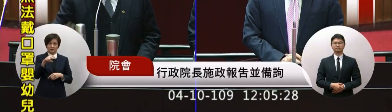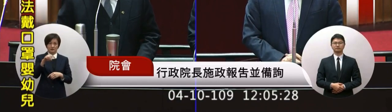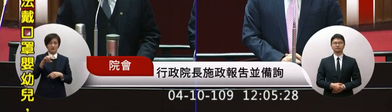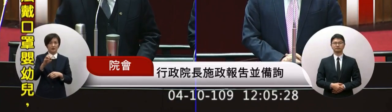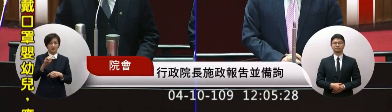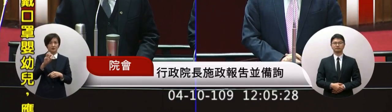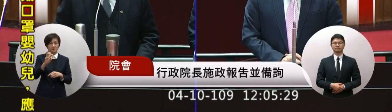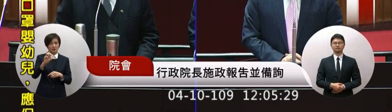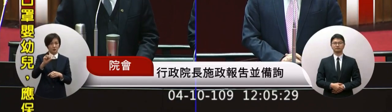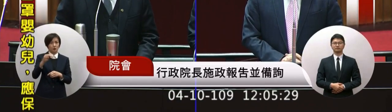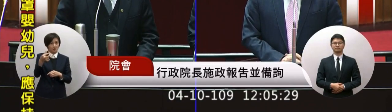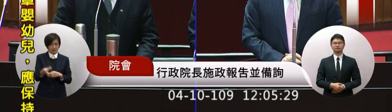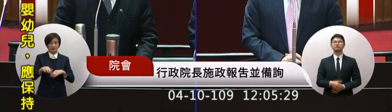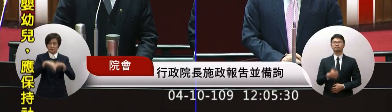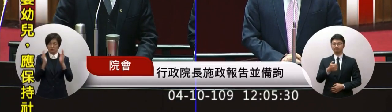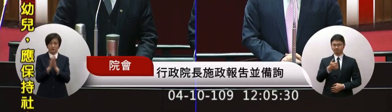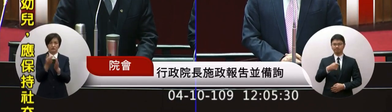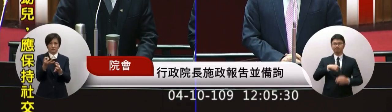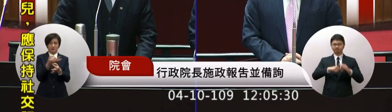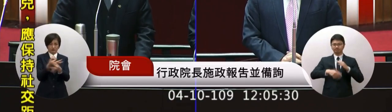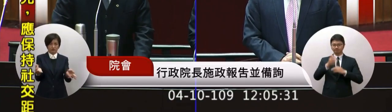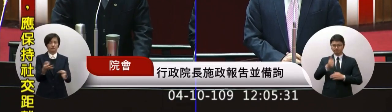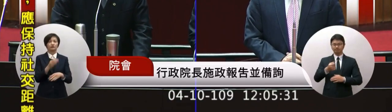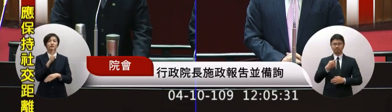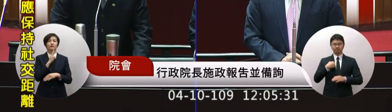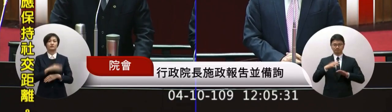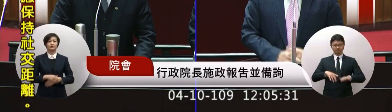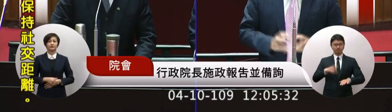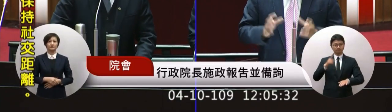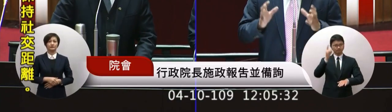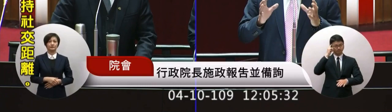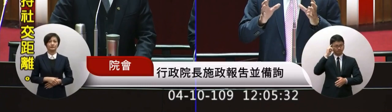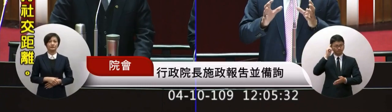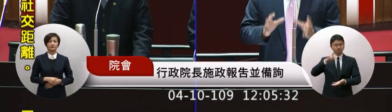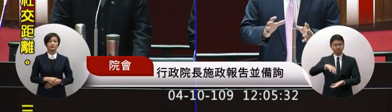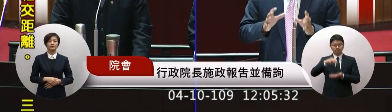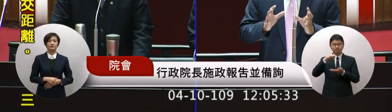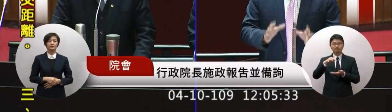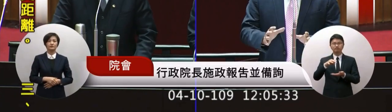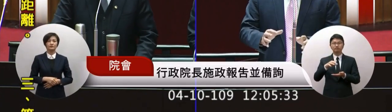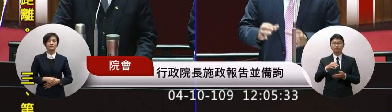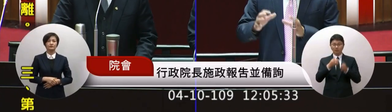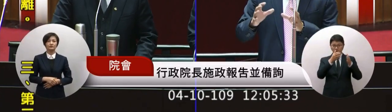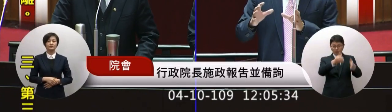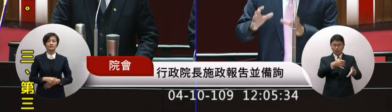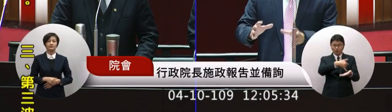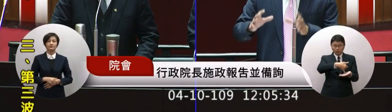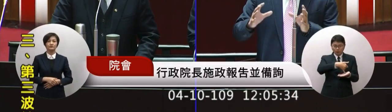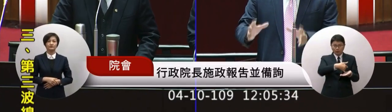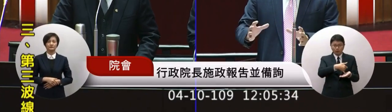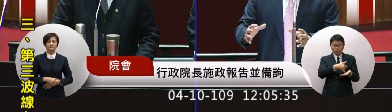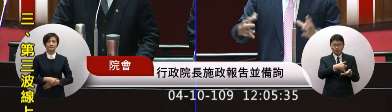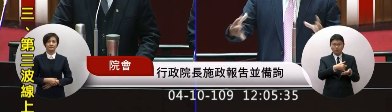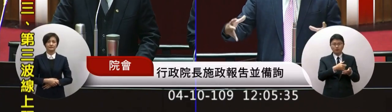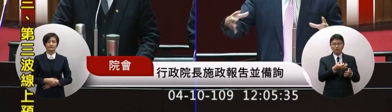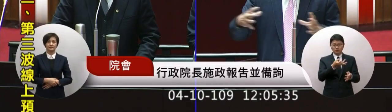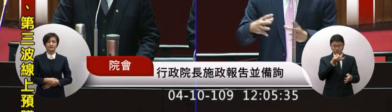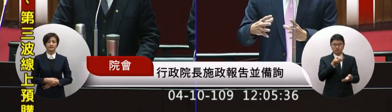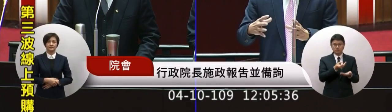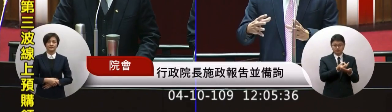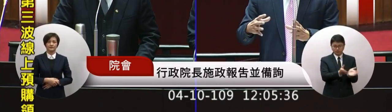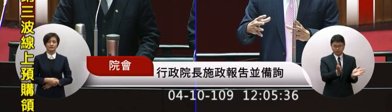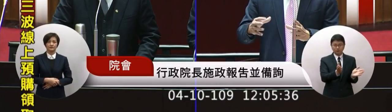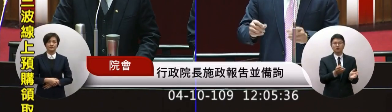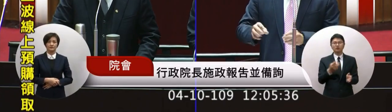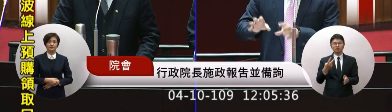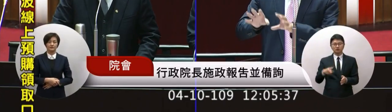是发现金。 谢谢院长，所以我是在这边也建议了哈，就是我们弱势发现金跟一般的振兴抵用券这个一起